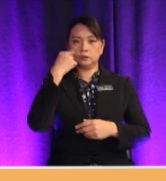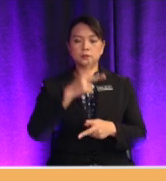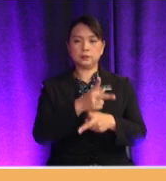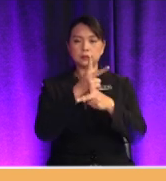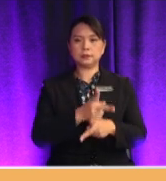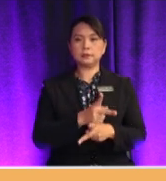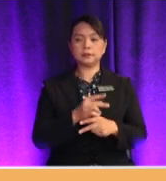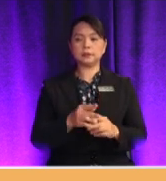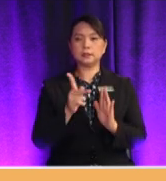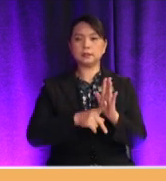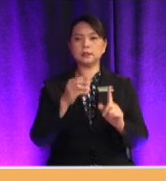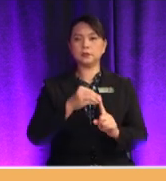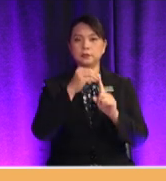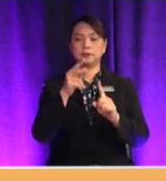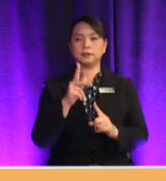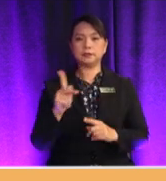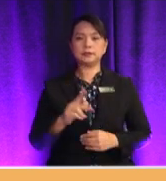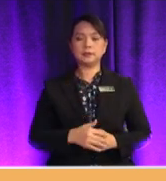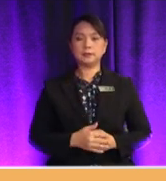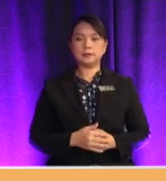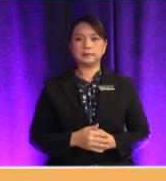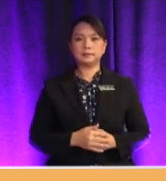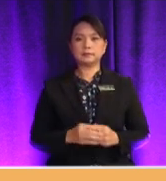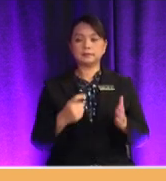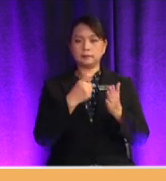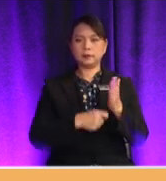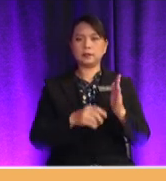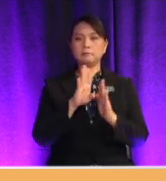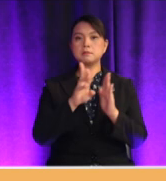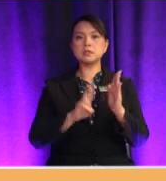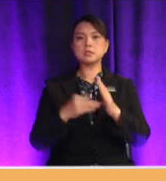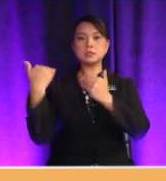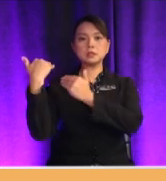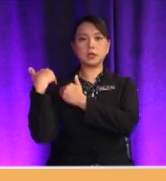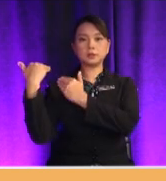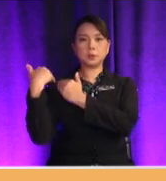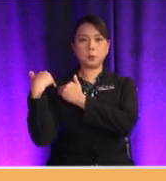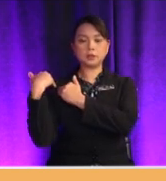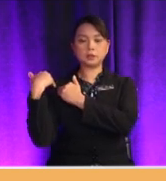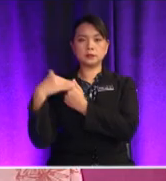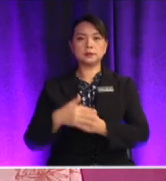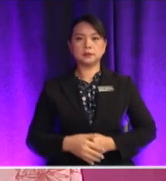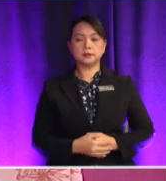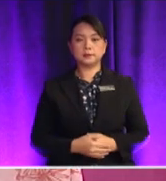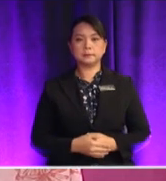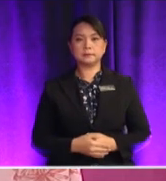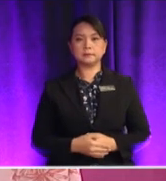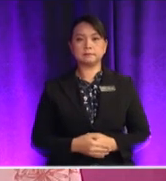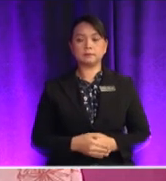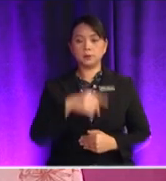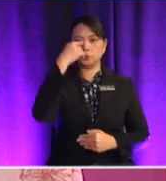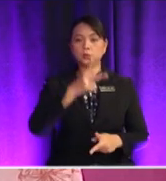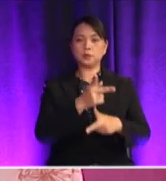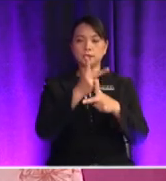sebenarnya bersama-sama ni? Nilai bertanggungjawab. Ya, seperti sebagai kita tahu tadi, ini untuk